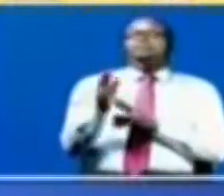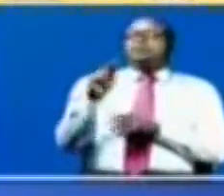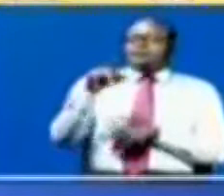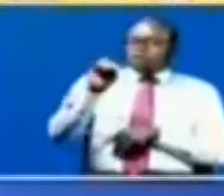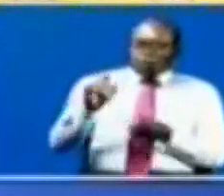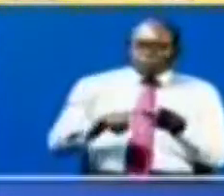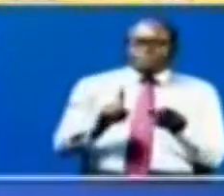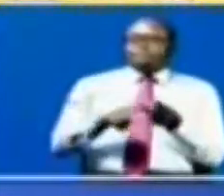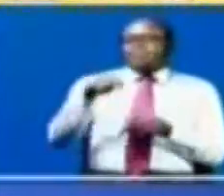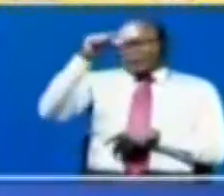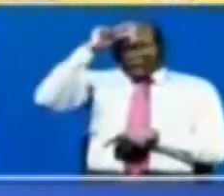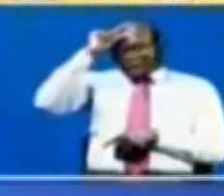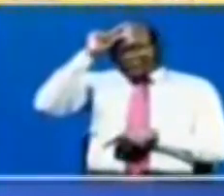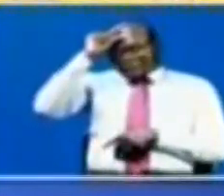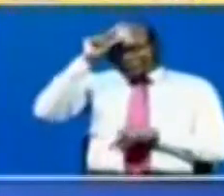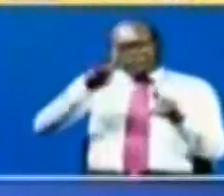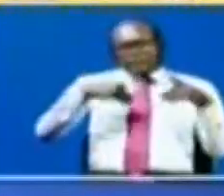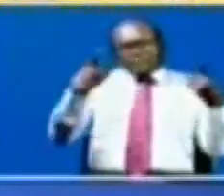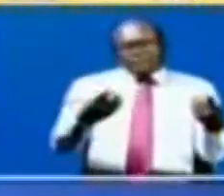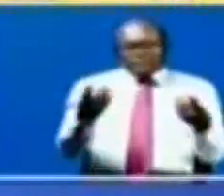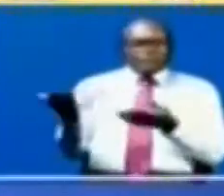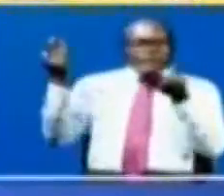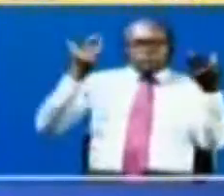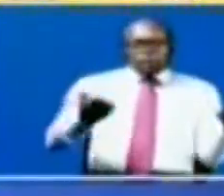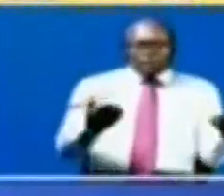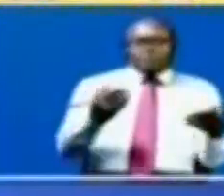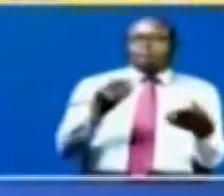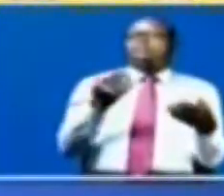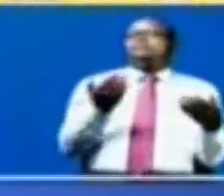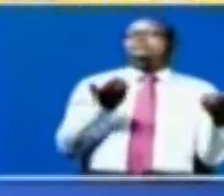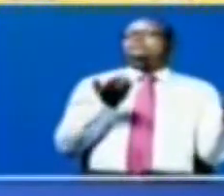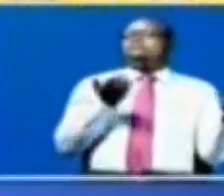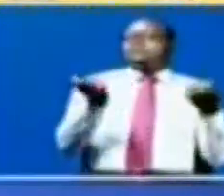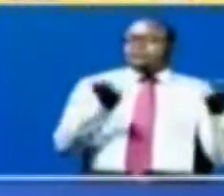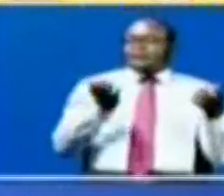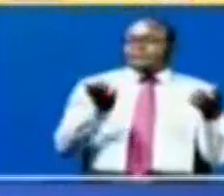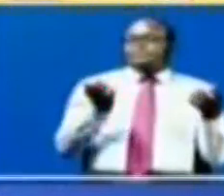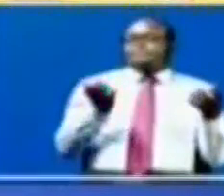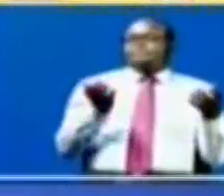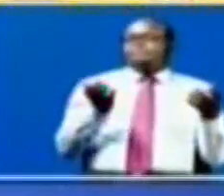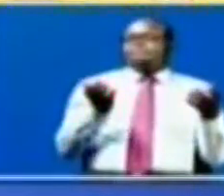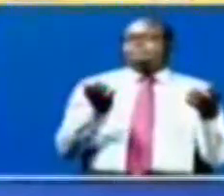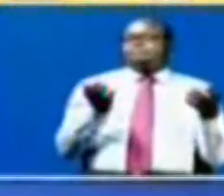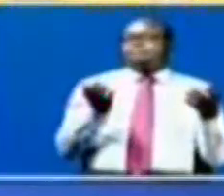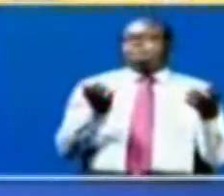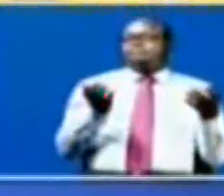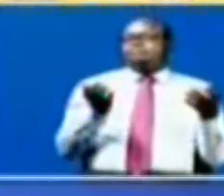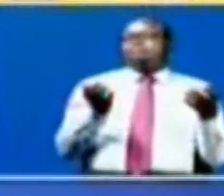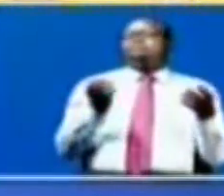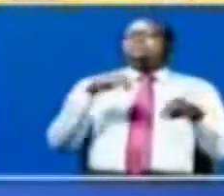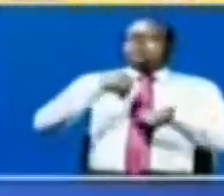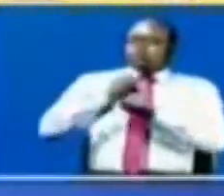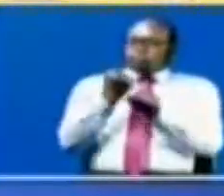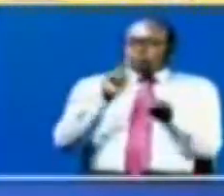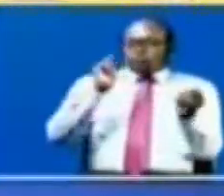kiserikali tuweze kuleta bidhaa hizi pamoja, na tuweze kutranslate our marketing